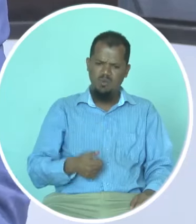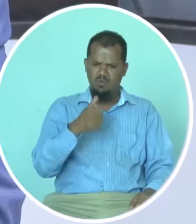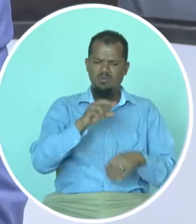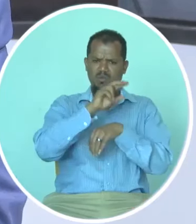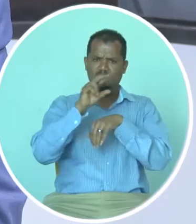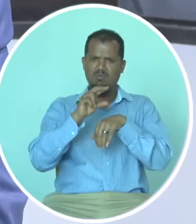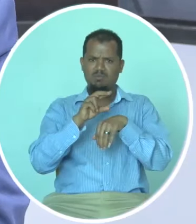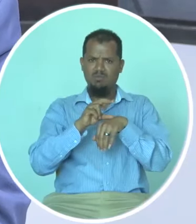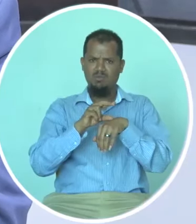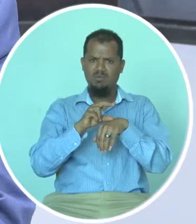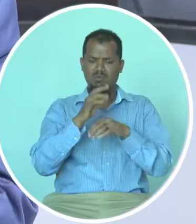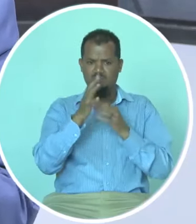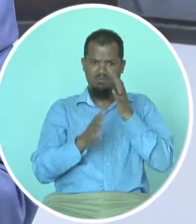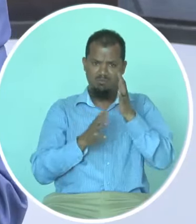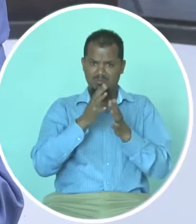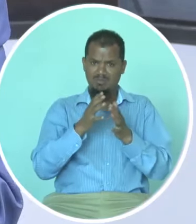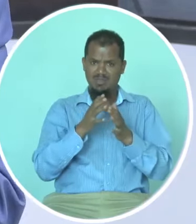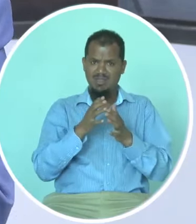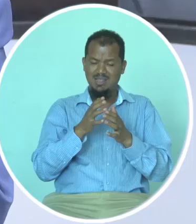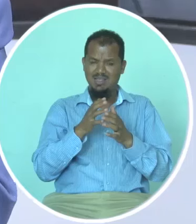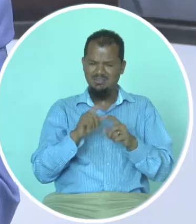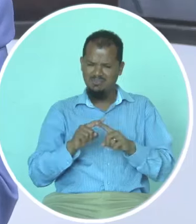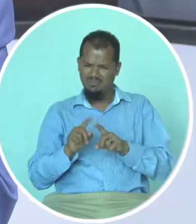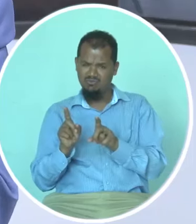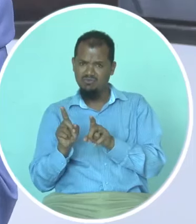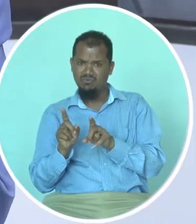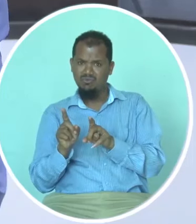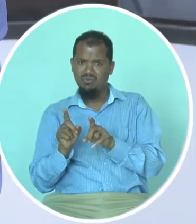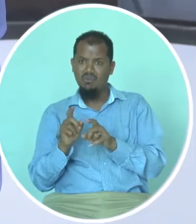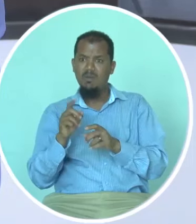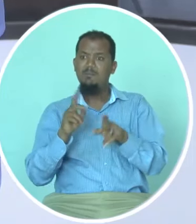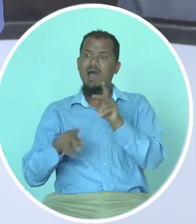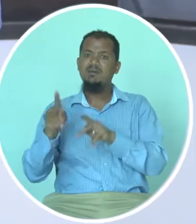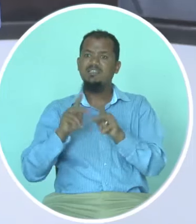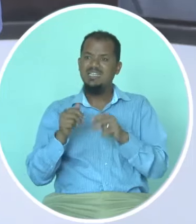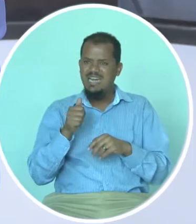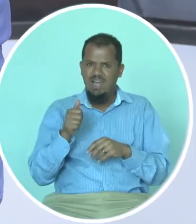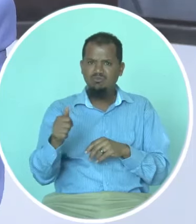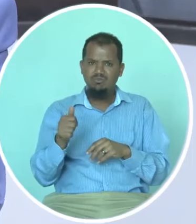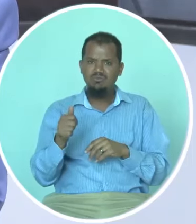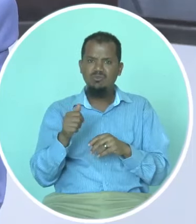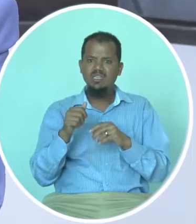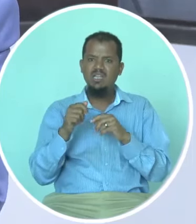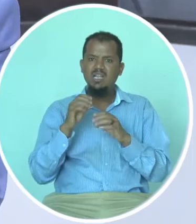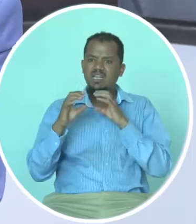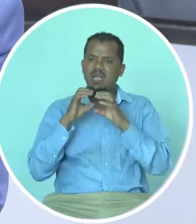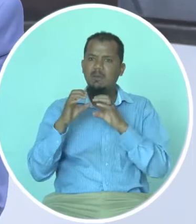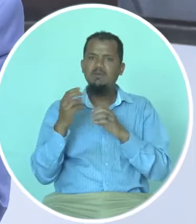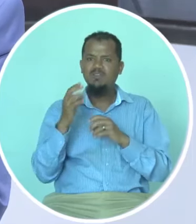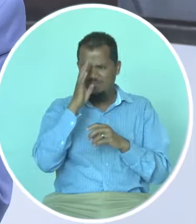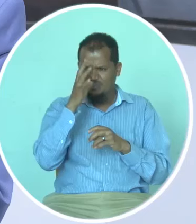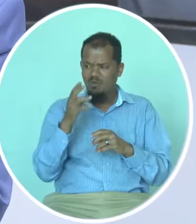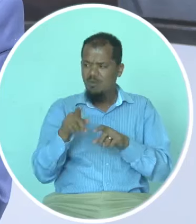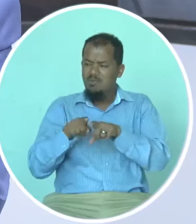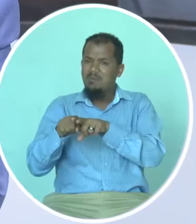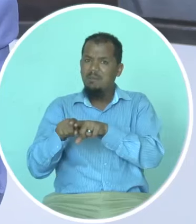ከዋናው ከብሔራዊ ጋና ምልክት ቋንቋ ለየት ባለ ሁኔታ ማህበረሰቡ የራሱን ተግባቦት ፈጥሮ